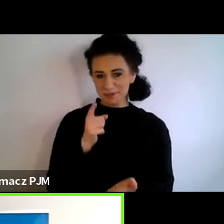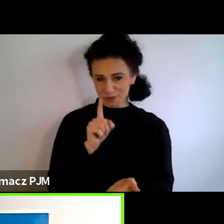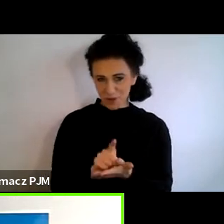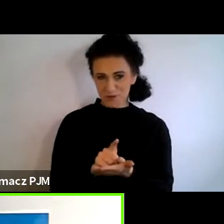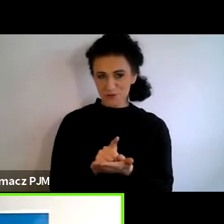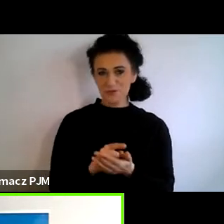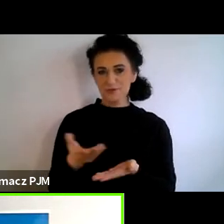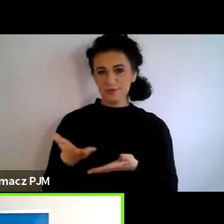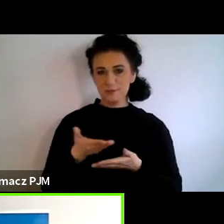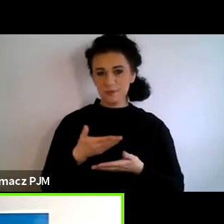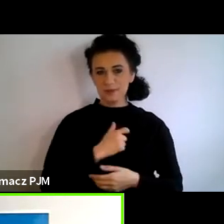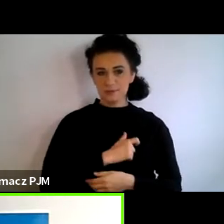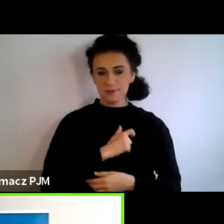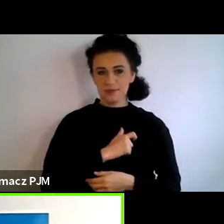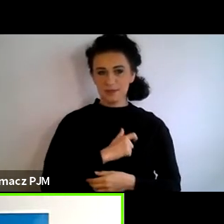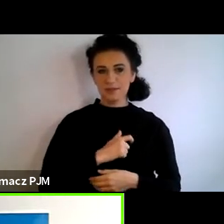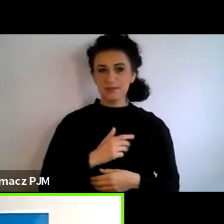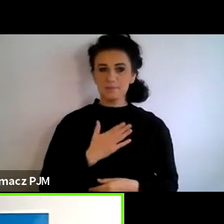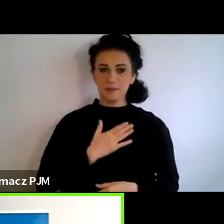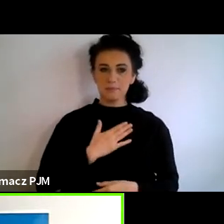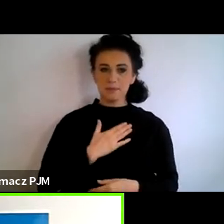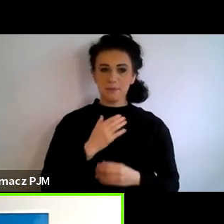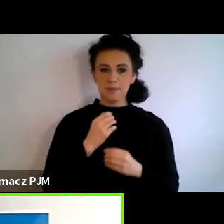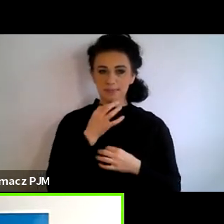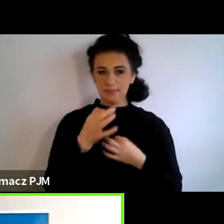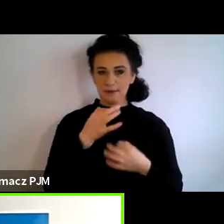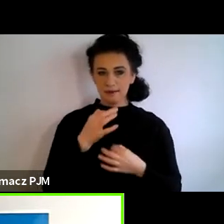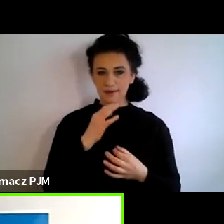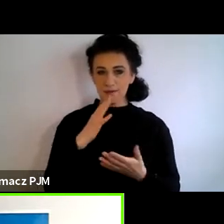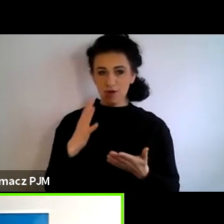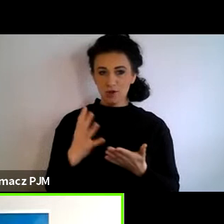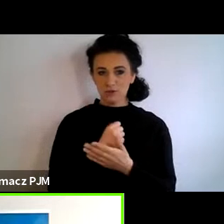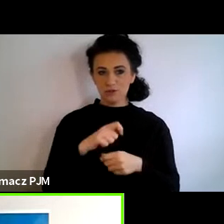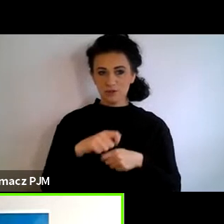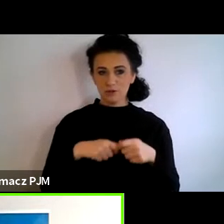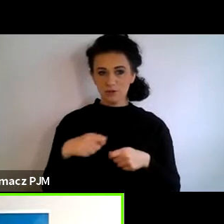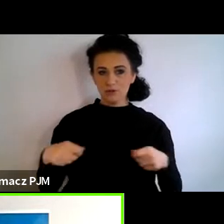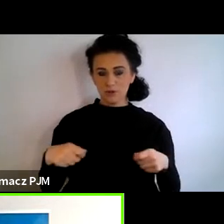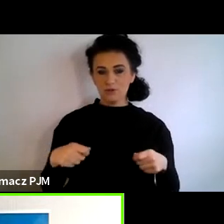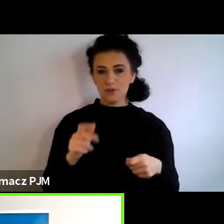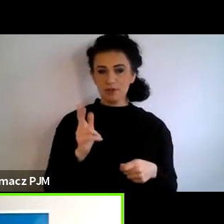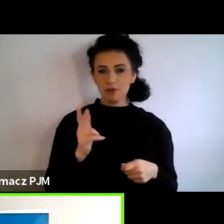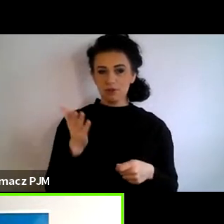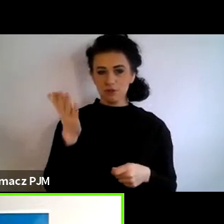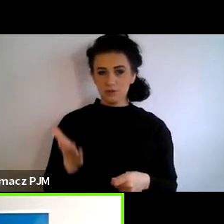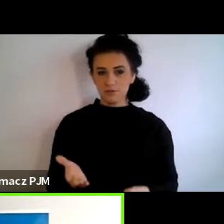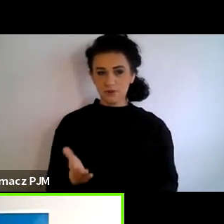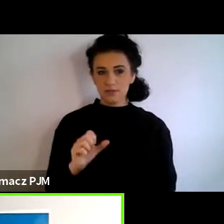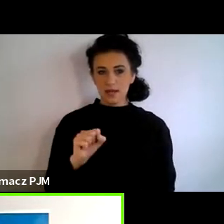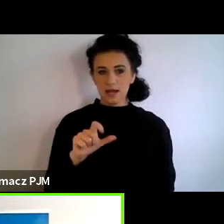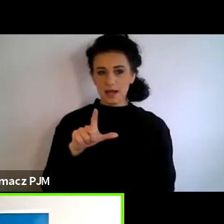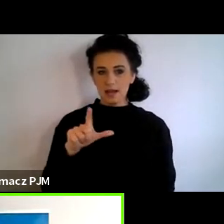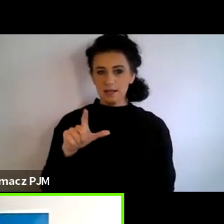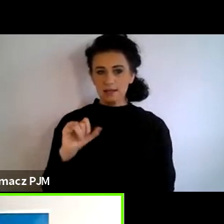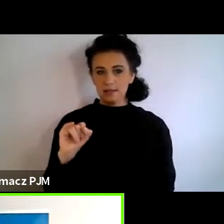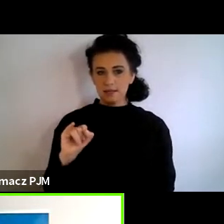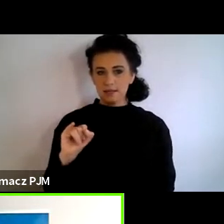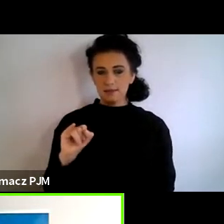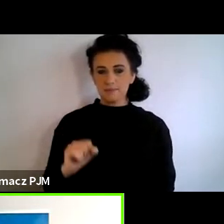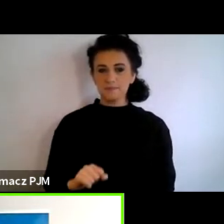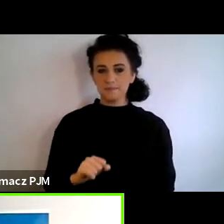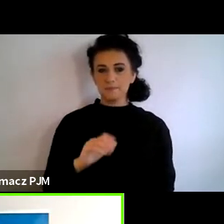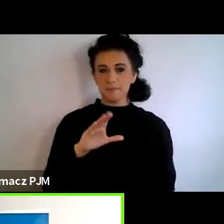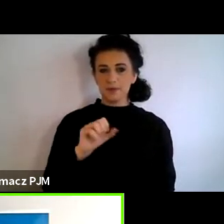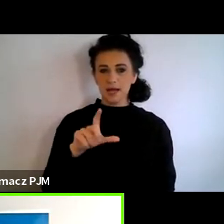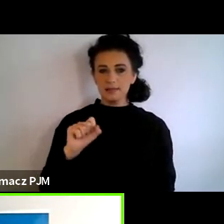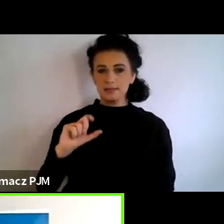Zapraszamy serdecznie. Mamy tutaj pytanie, czy ktoś z Państwa korzysta z rozwiązania Ali dla Blackboard i jak